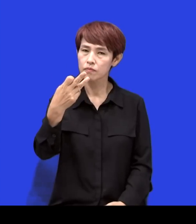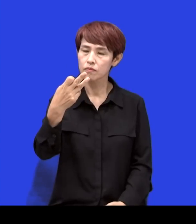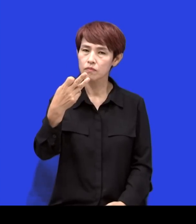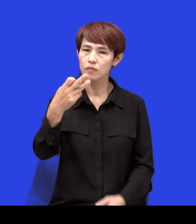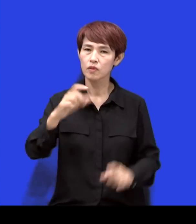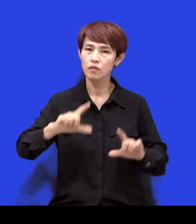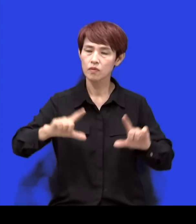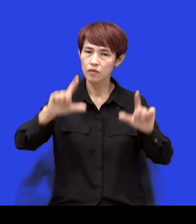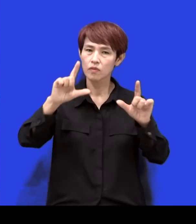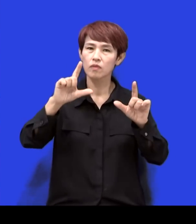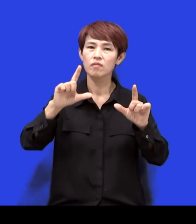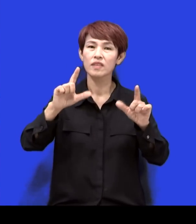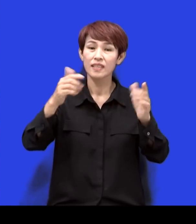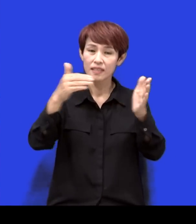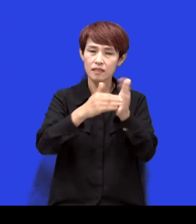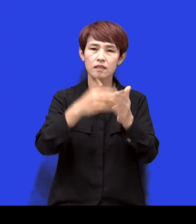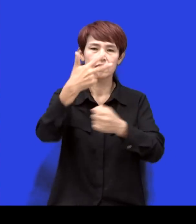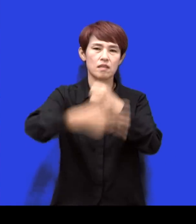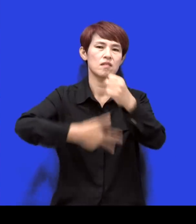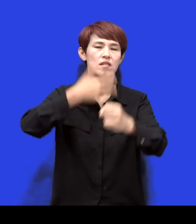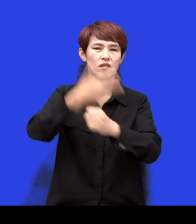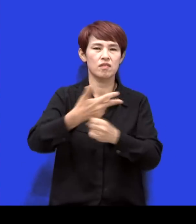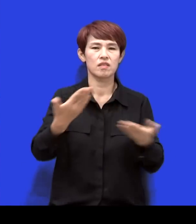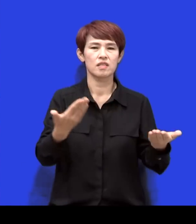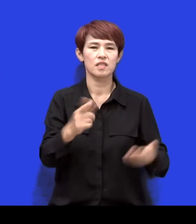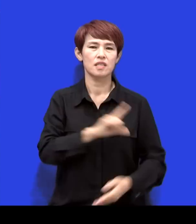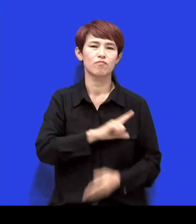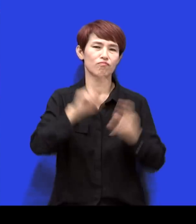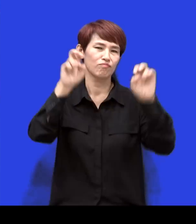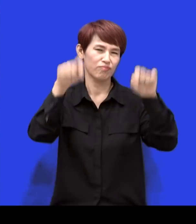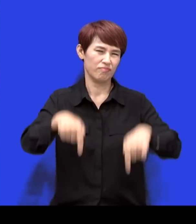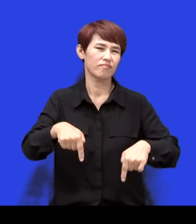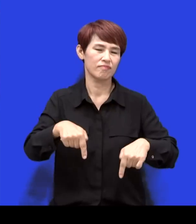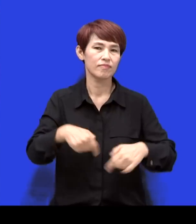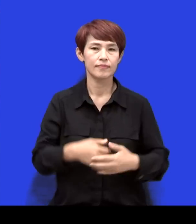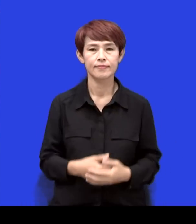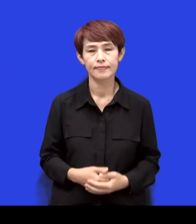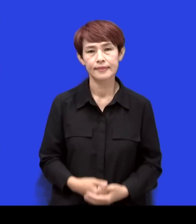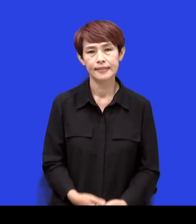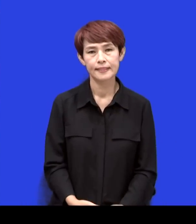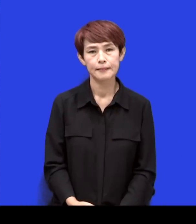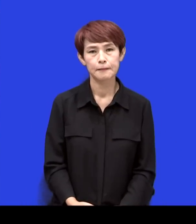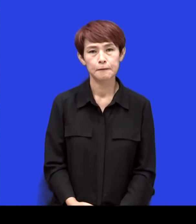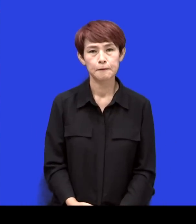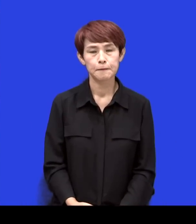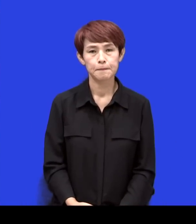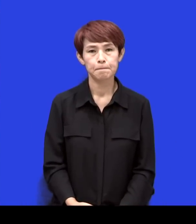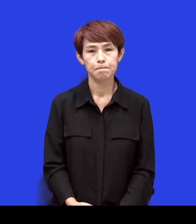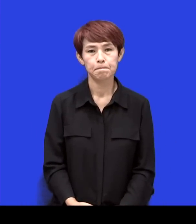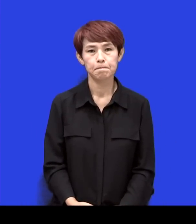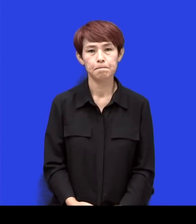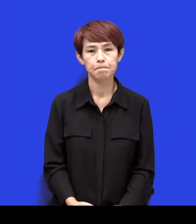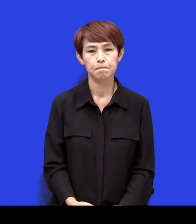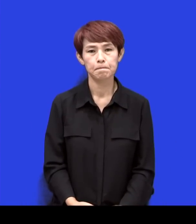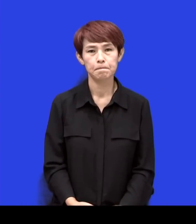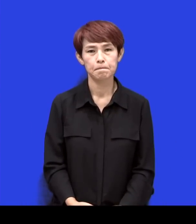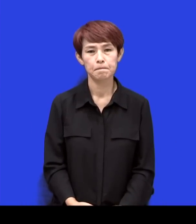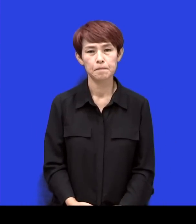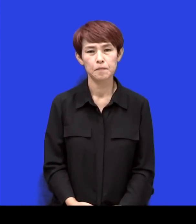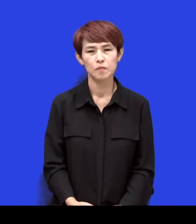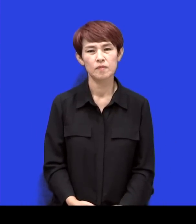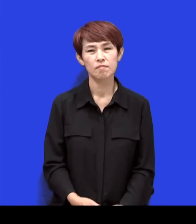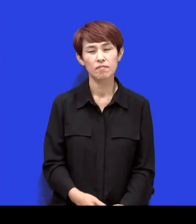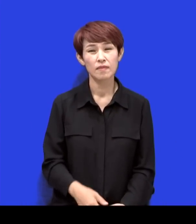정도 예, 무명으로 보냈죠. 그 시간 동안 어떻게 2013년에 지냈어요? 그 시간 동안 그 시간 동안 이제 제가 이제 작가님이랑 얘기할 때도 그냥